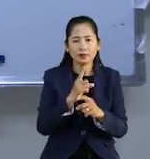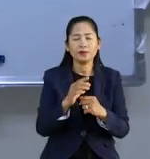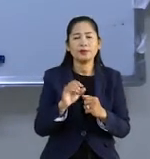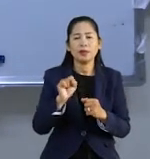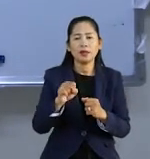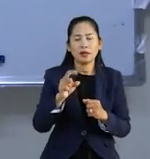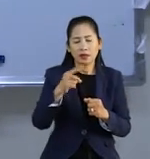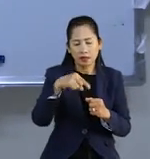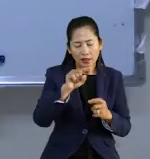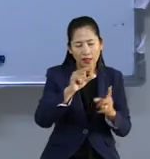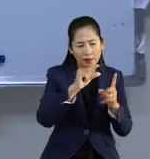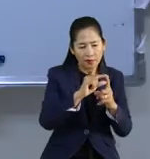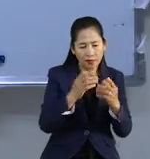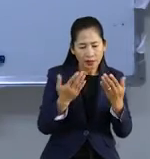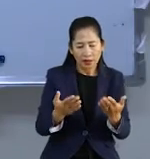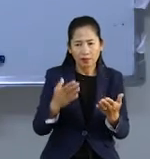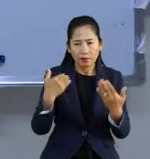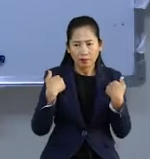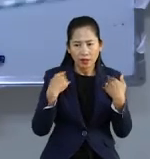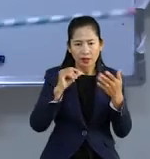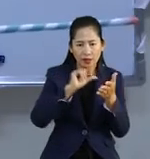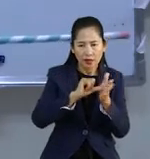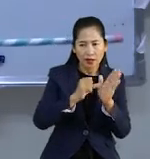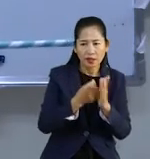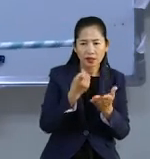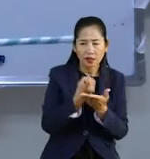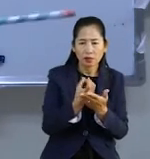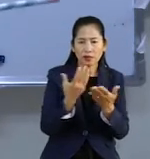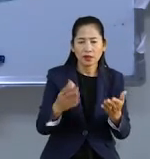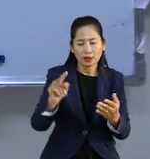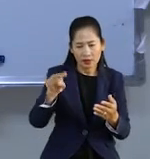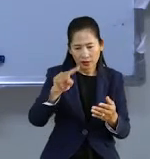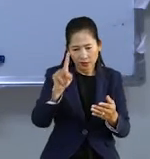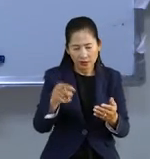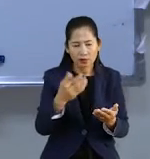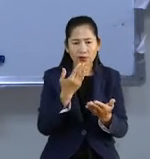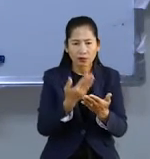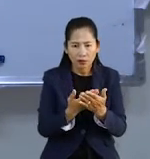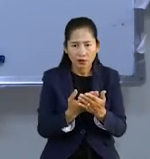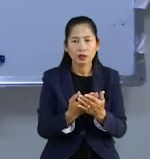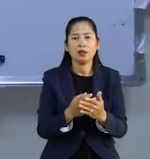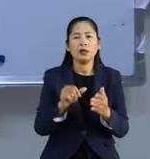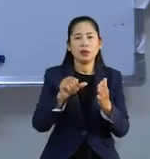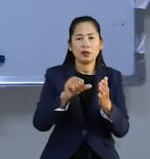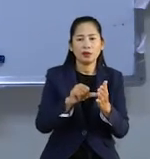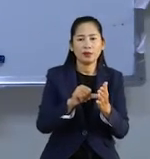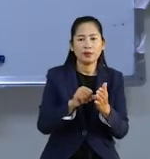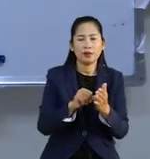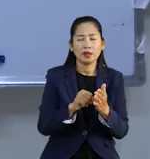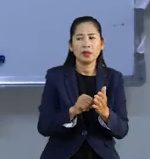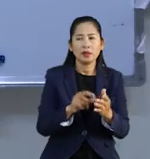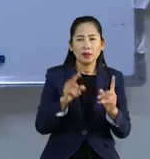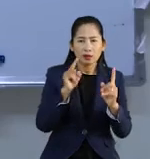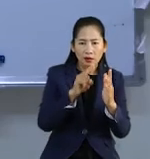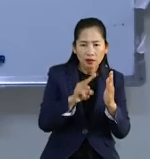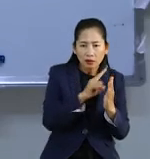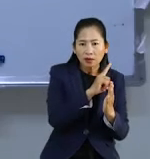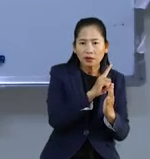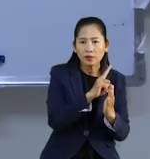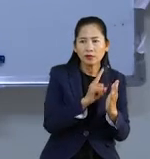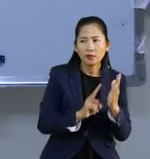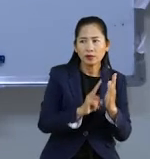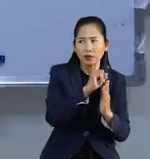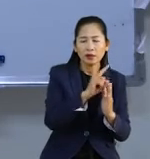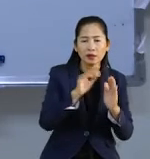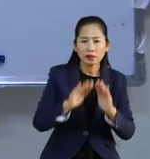อบาดตาเปี้ยนี้เมียนในด้อยมัดเด็กบาดอกุนตาและต้องระบาดที่ปีตึ้บา